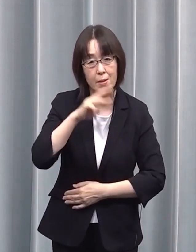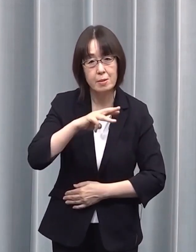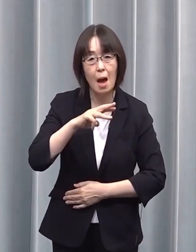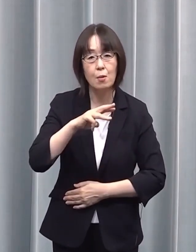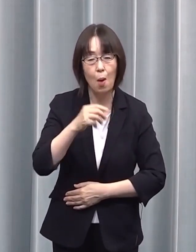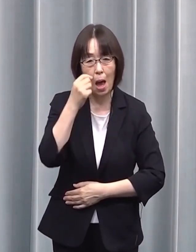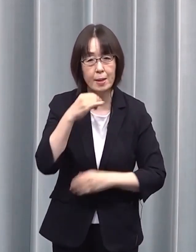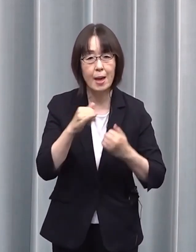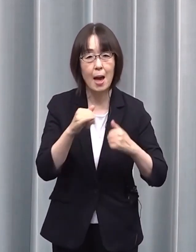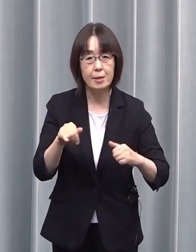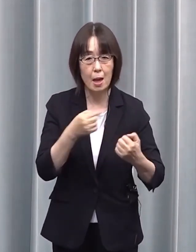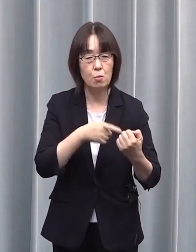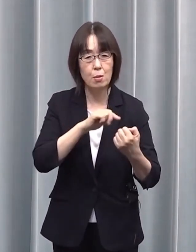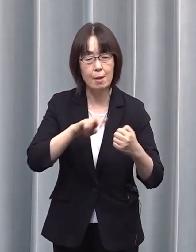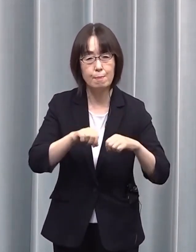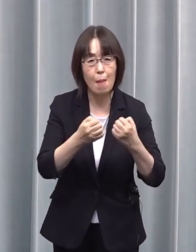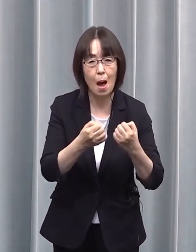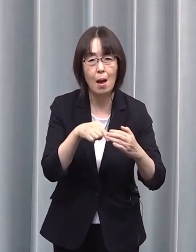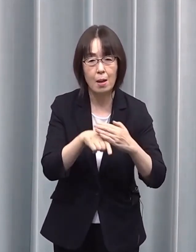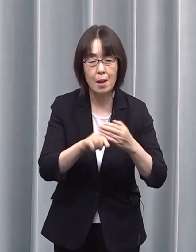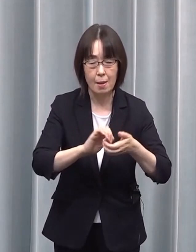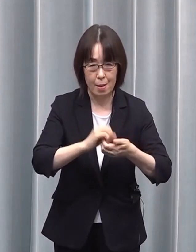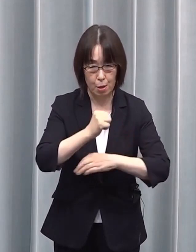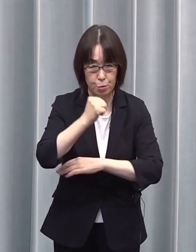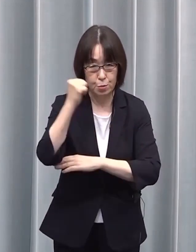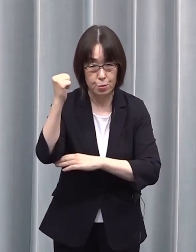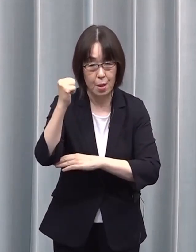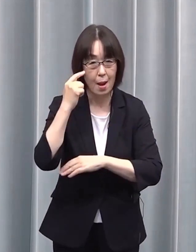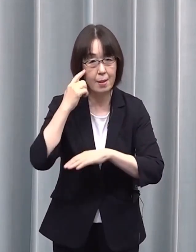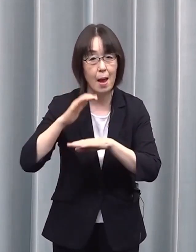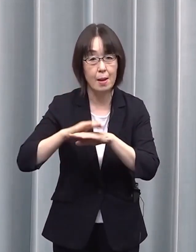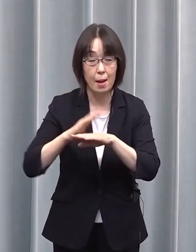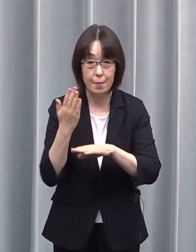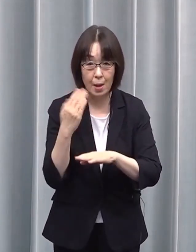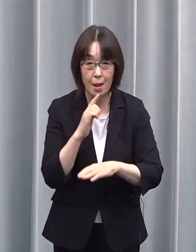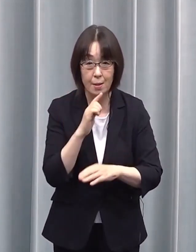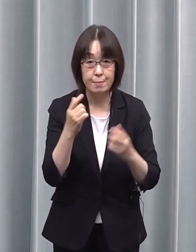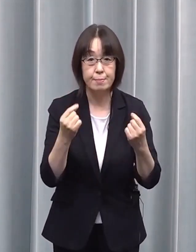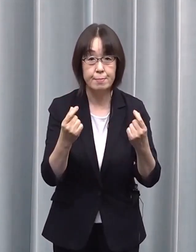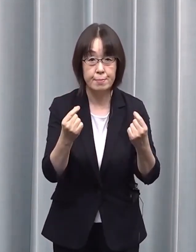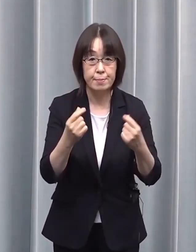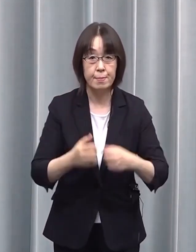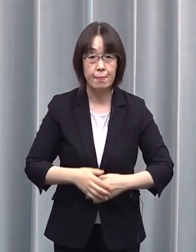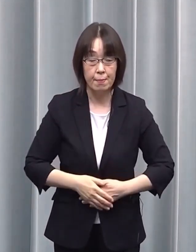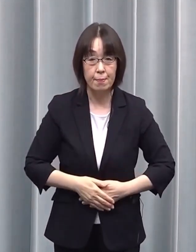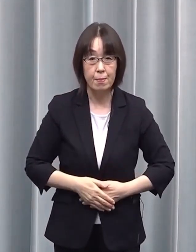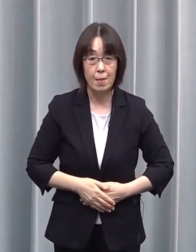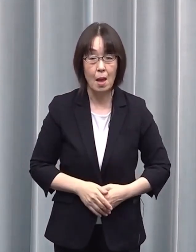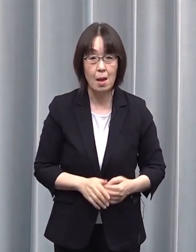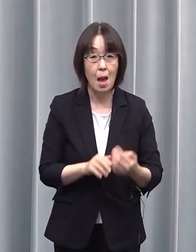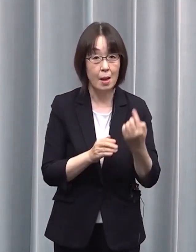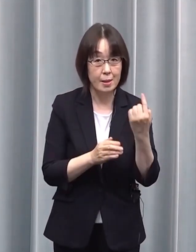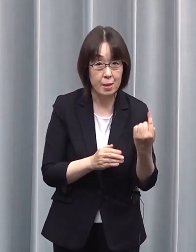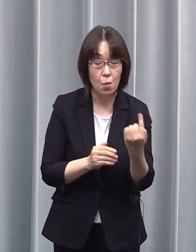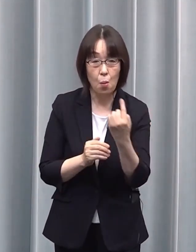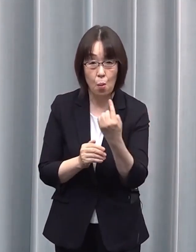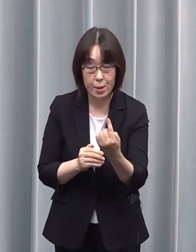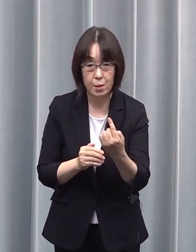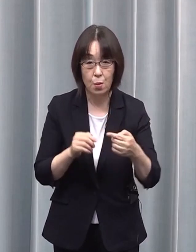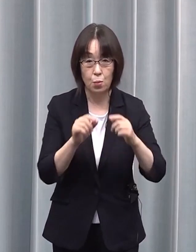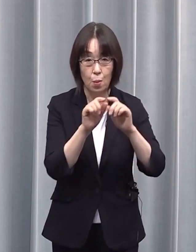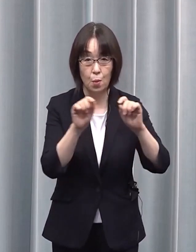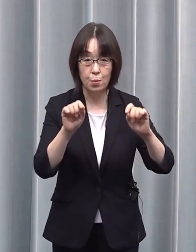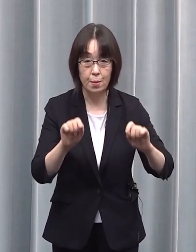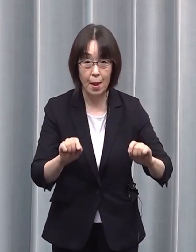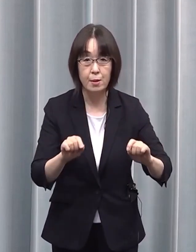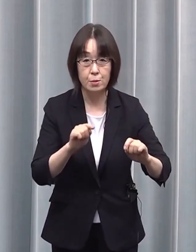行為であり、決して許されないものであるという考え方、先ほど申し上げた通りでございますが、個別の案件に関して一つ